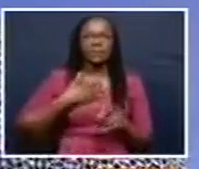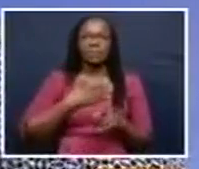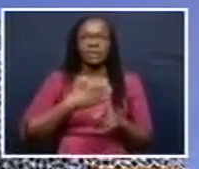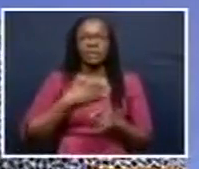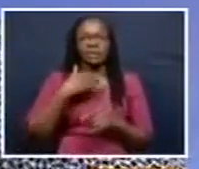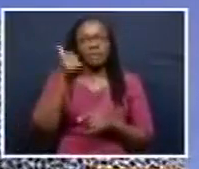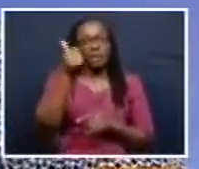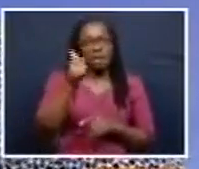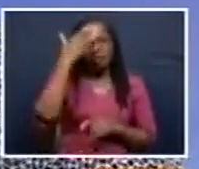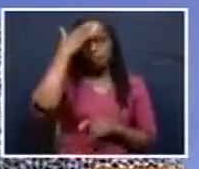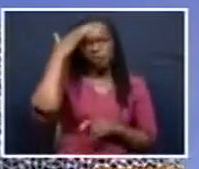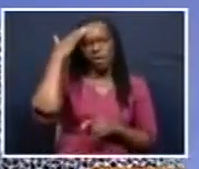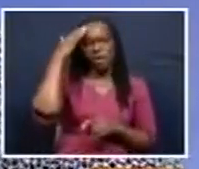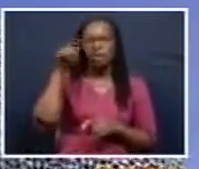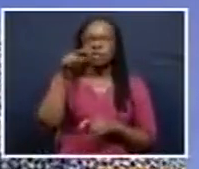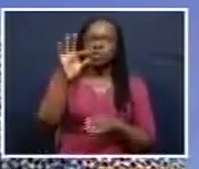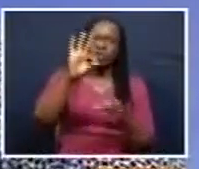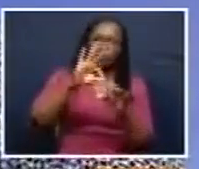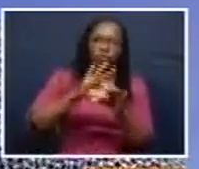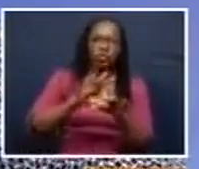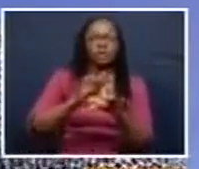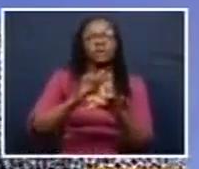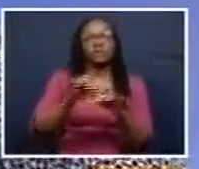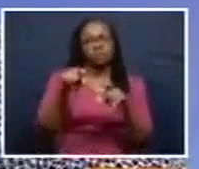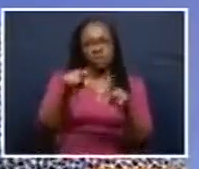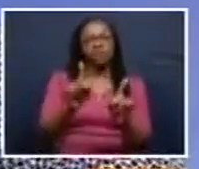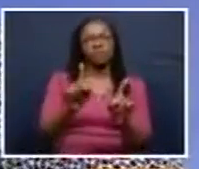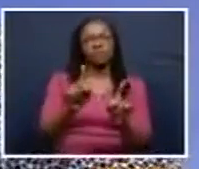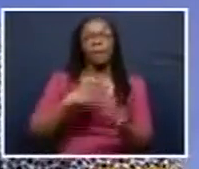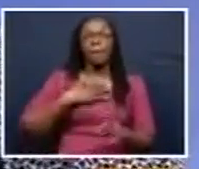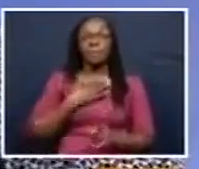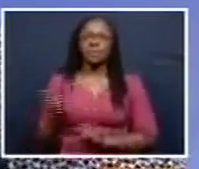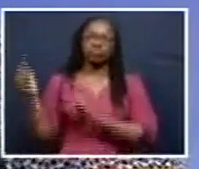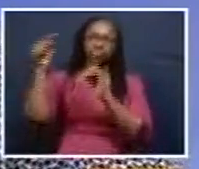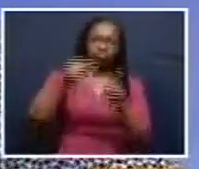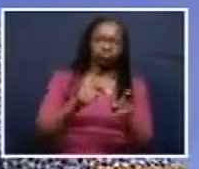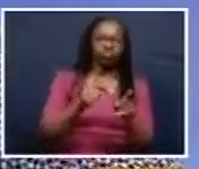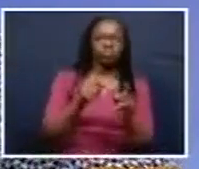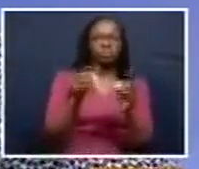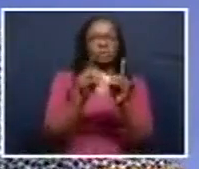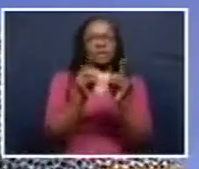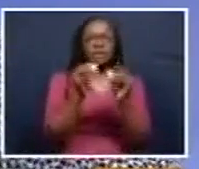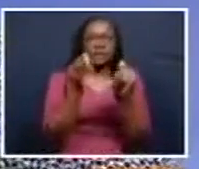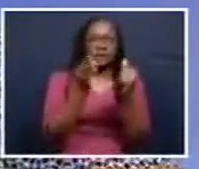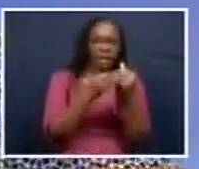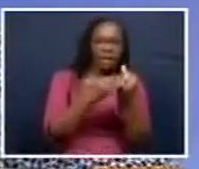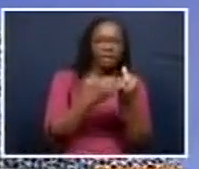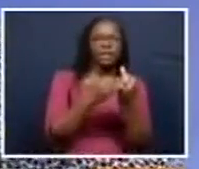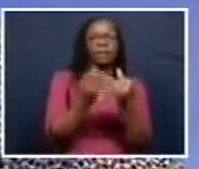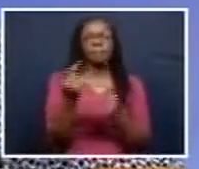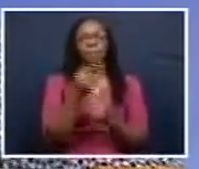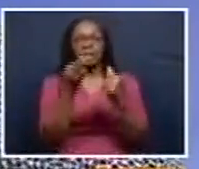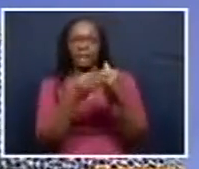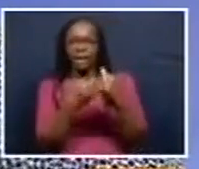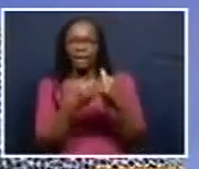sahau ya kuwa mnajipigia kura. Mjitokeze mwezi wa 4 tarehe 4 tarehe 8 mwezi wa 8 tarehe